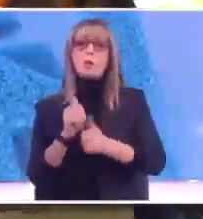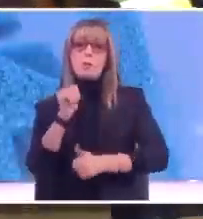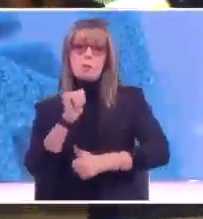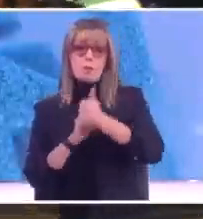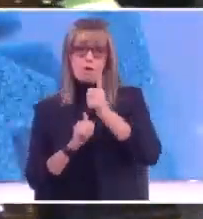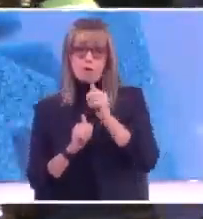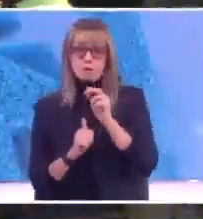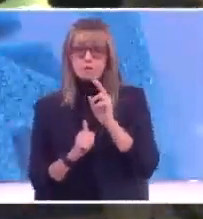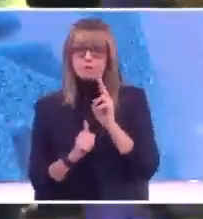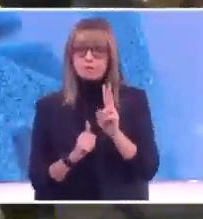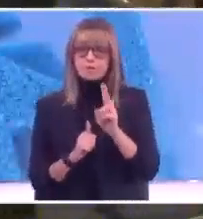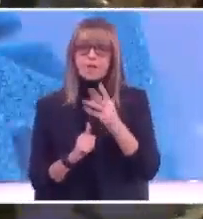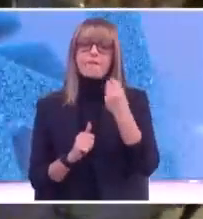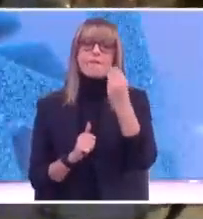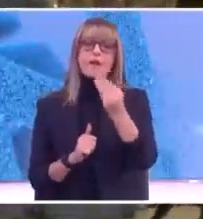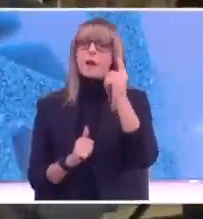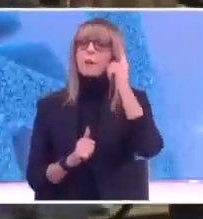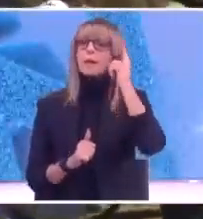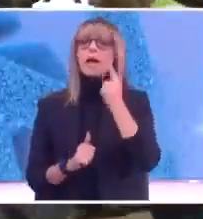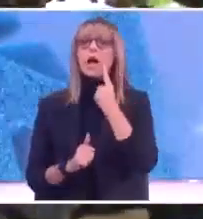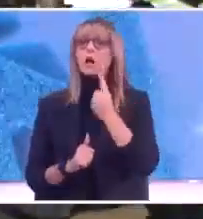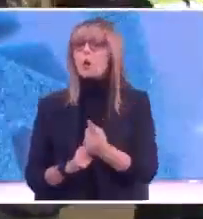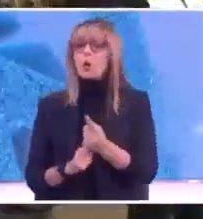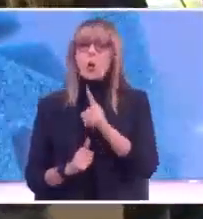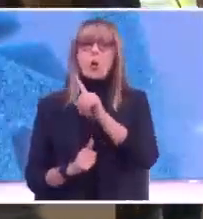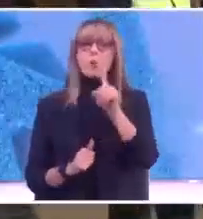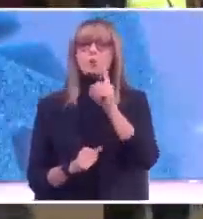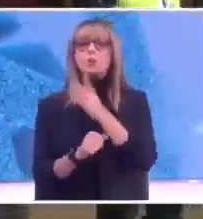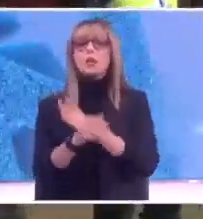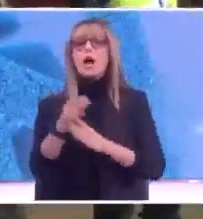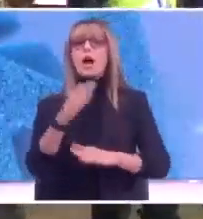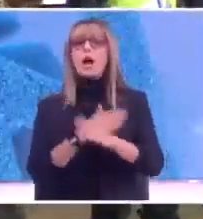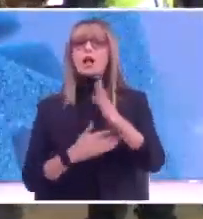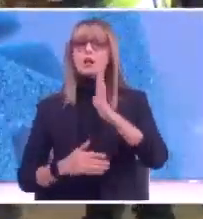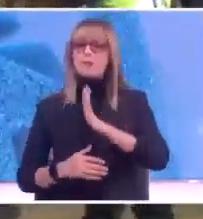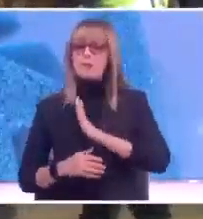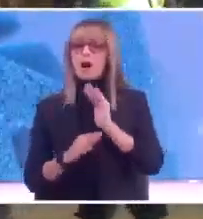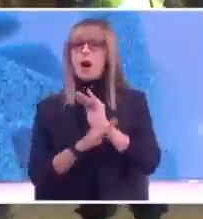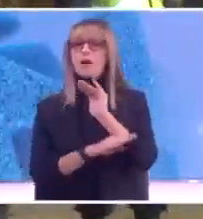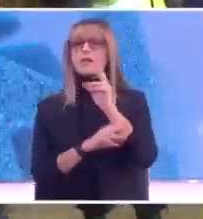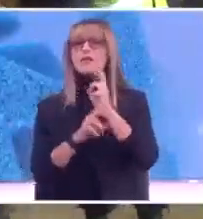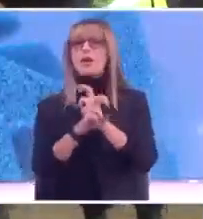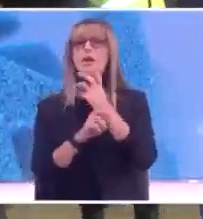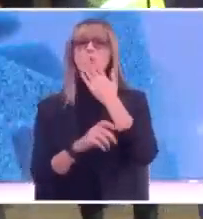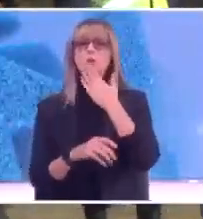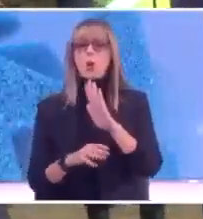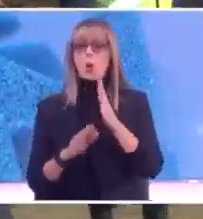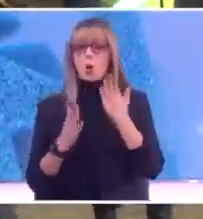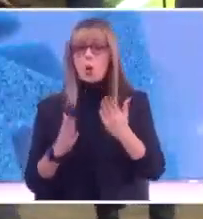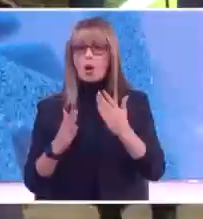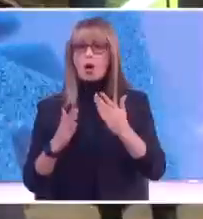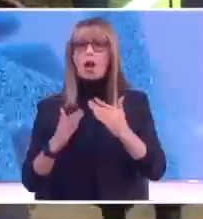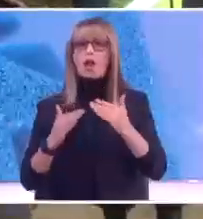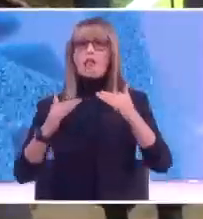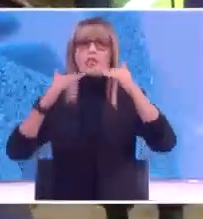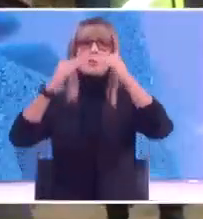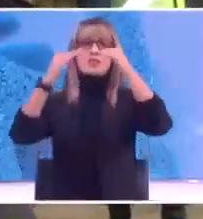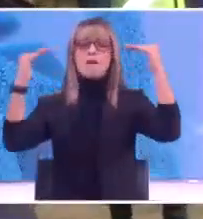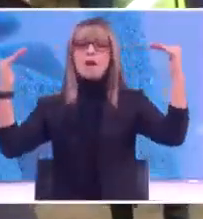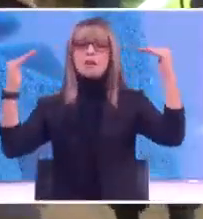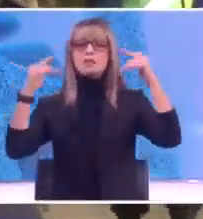Muharrem Kasapoğlu'nun verdiği bilgiye göre 10 yaralı var. Hayati tehlikeleri yok. Alçıpan tavan çökmesi